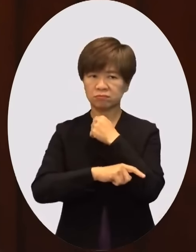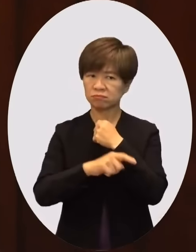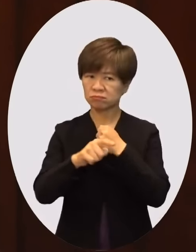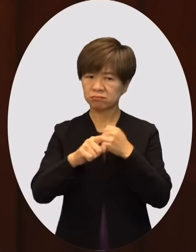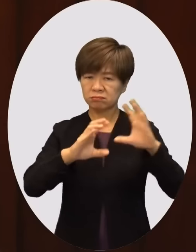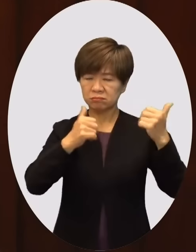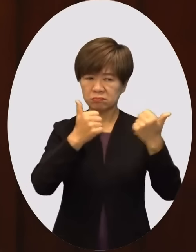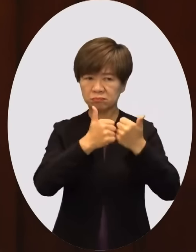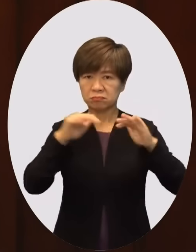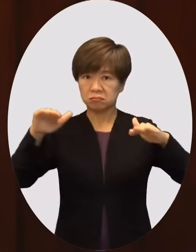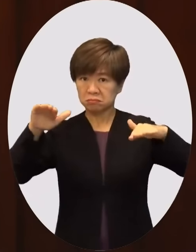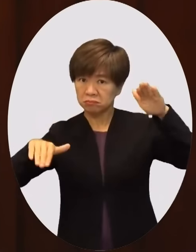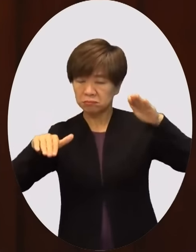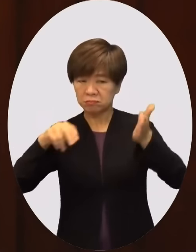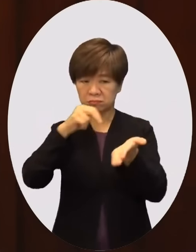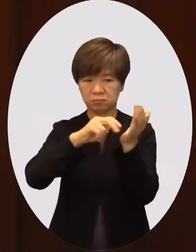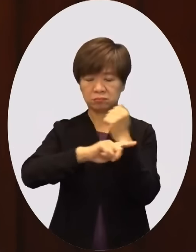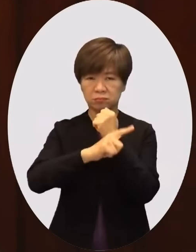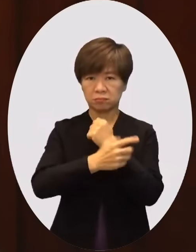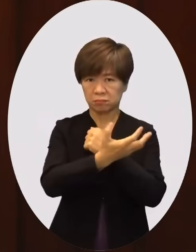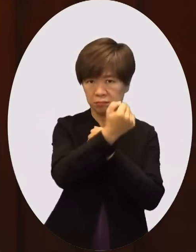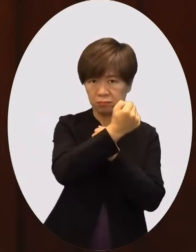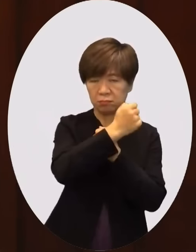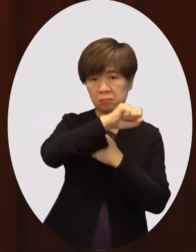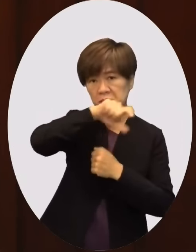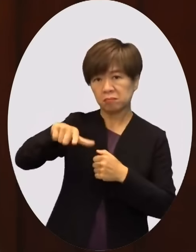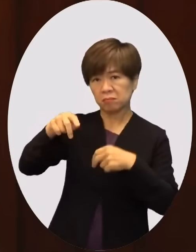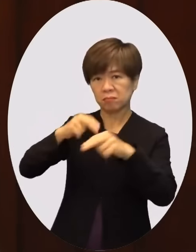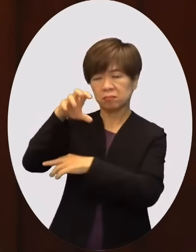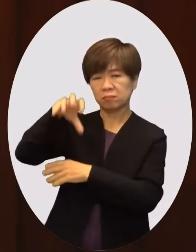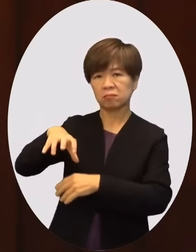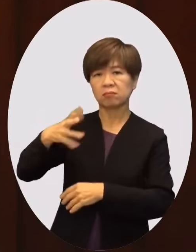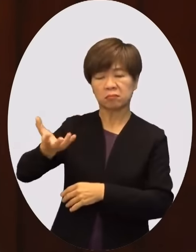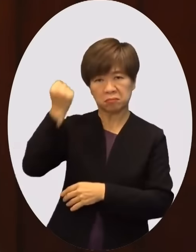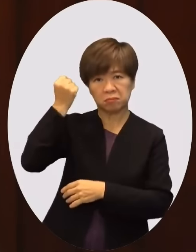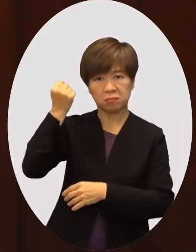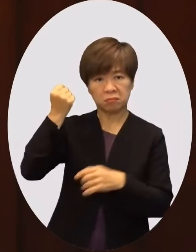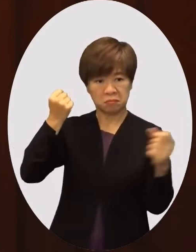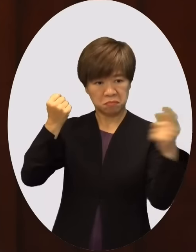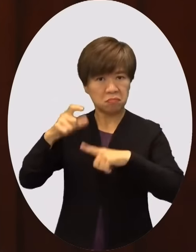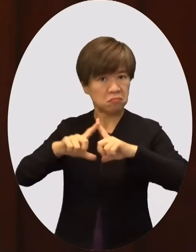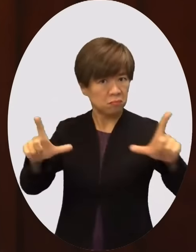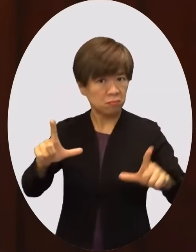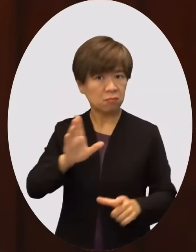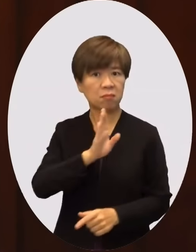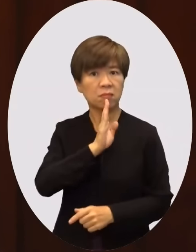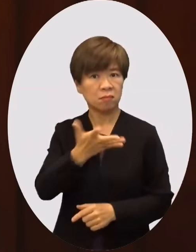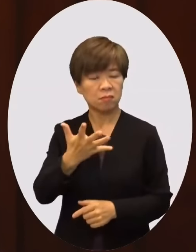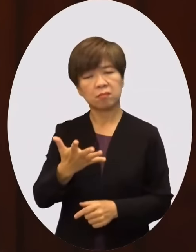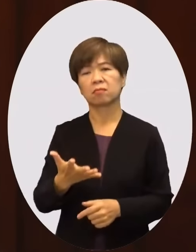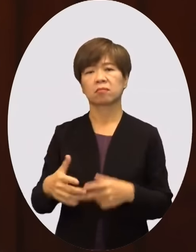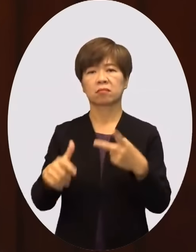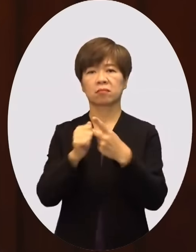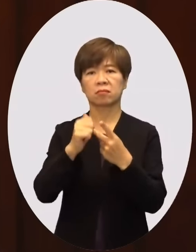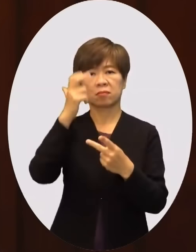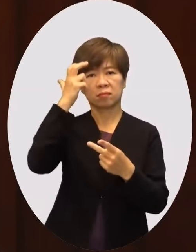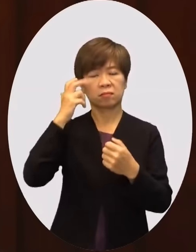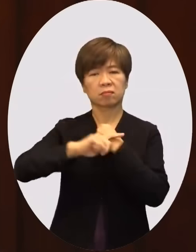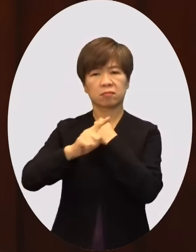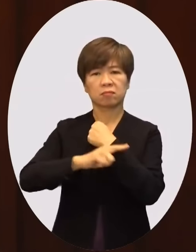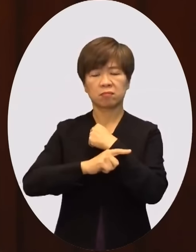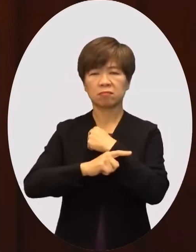是国立法院立法权比那个行政权大？好，这第一个。 第二个，那宪法法庭这边的违宪审